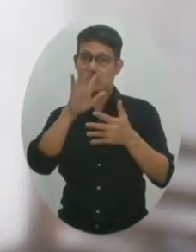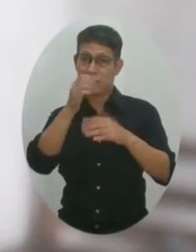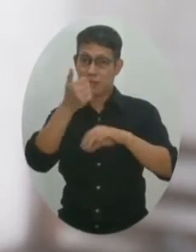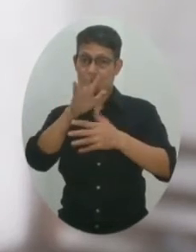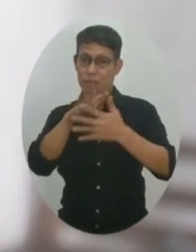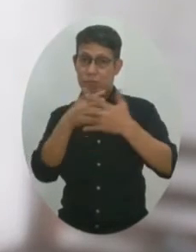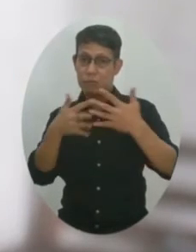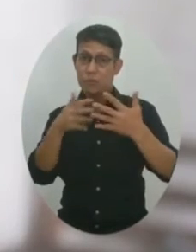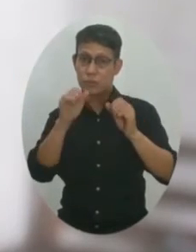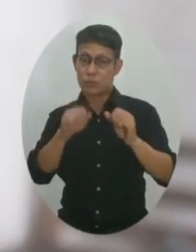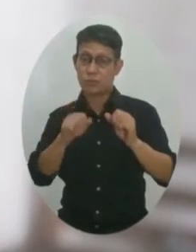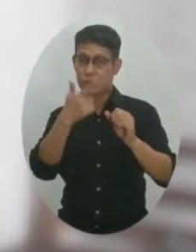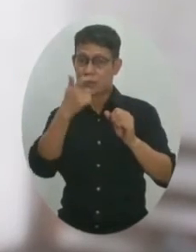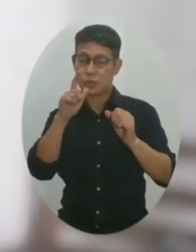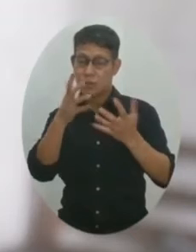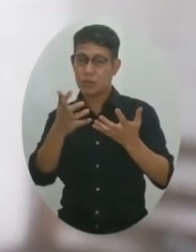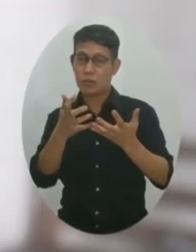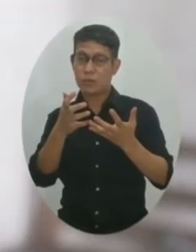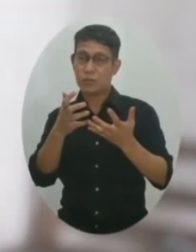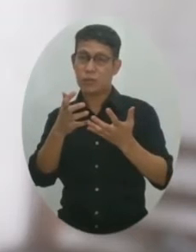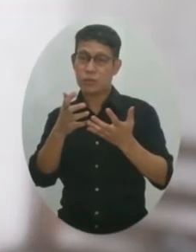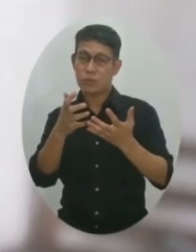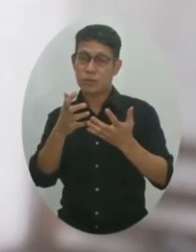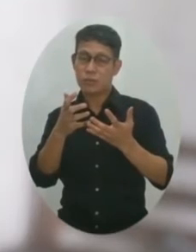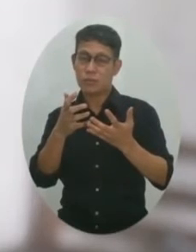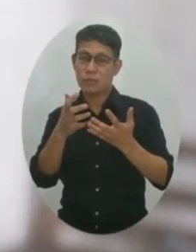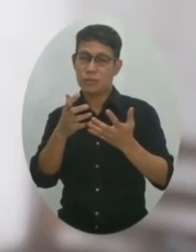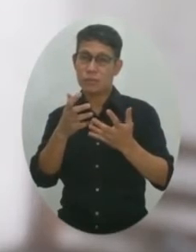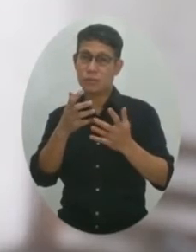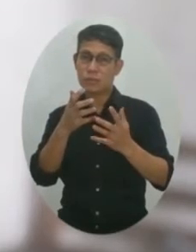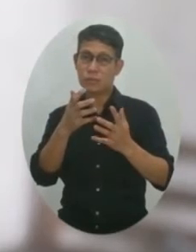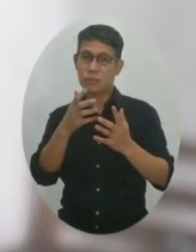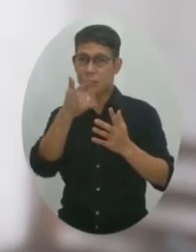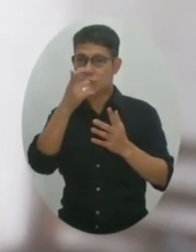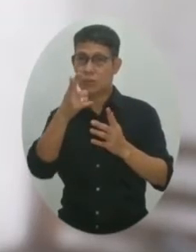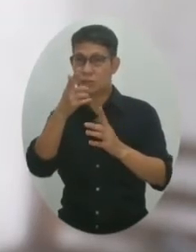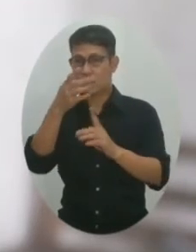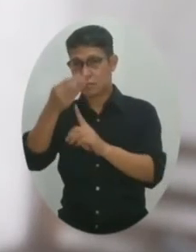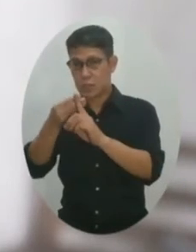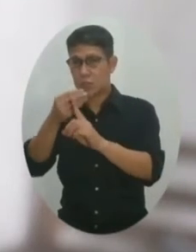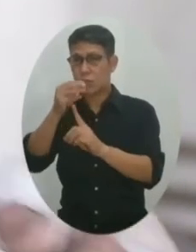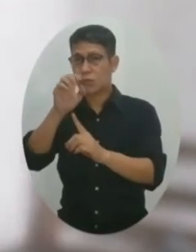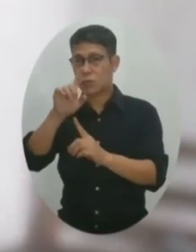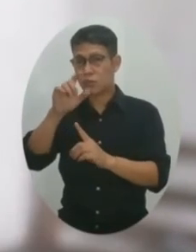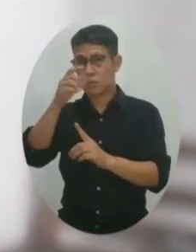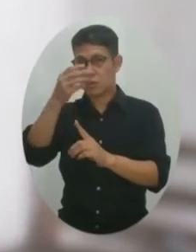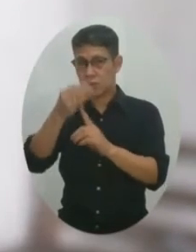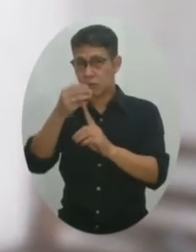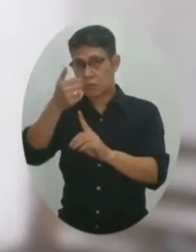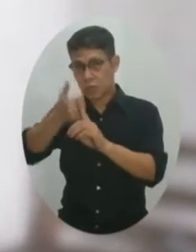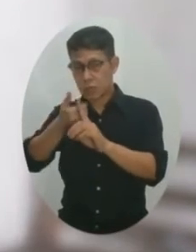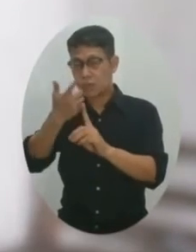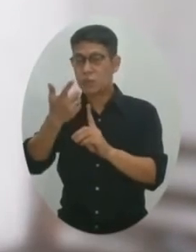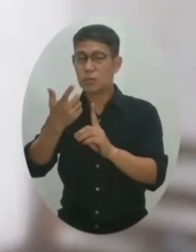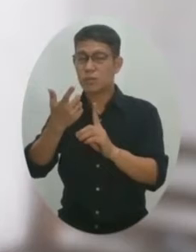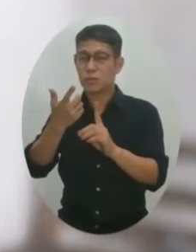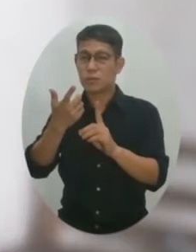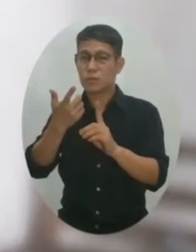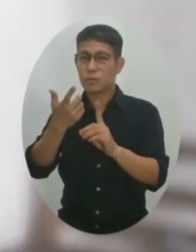Saturday, Sunday. Kasi bala ko pong for the month of March or April, ganun